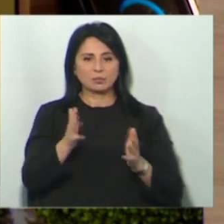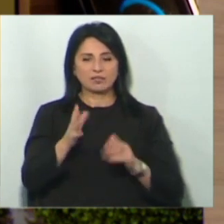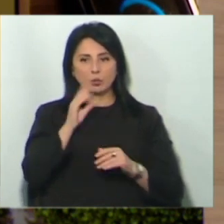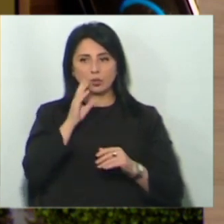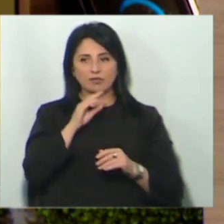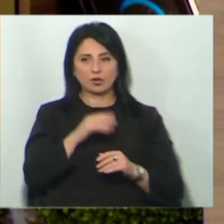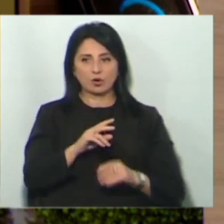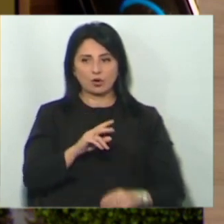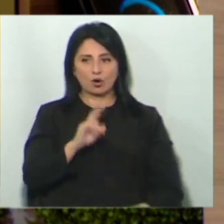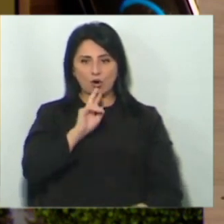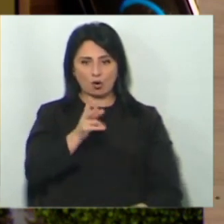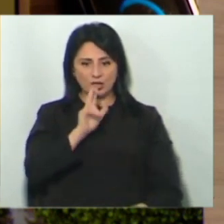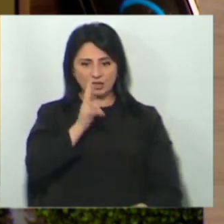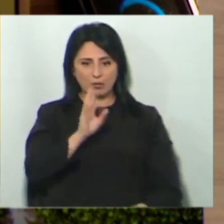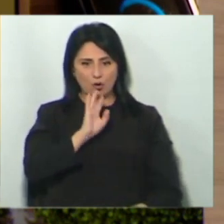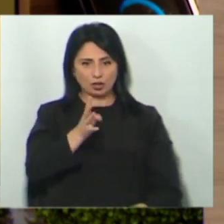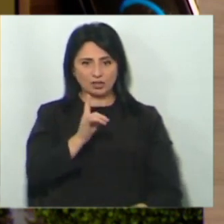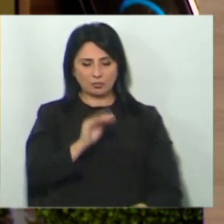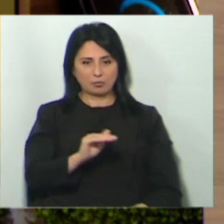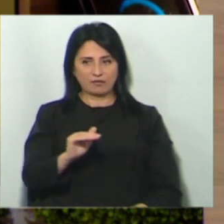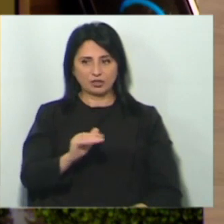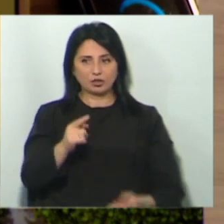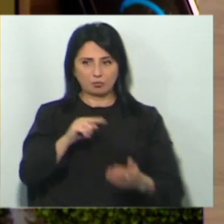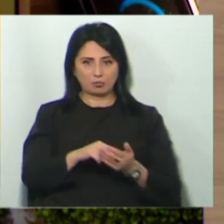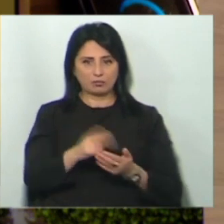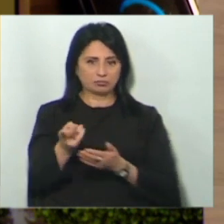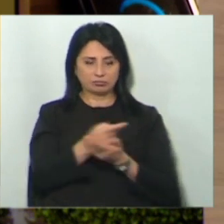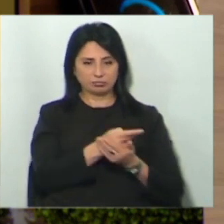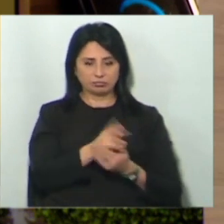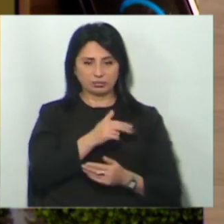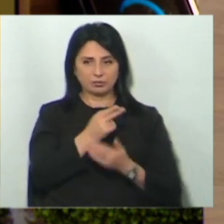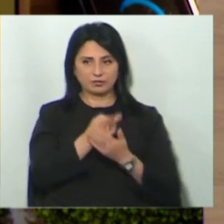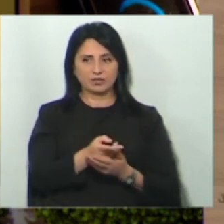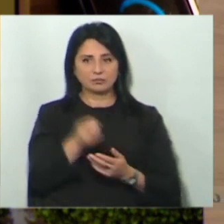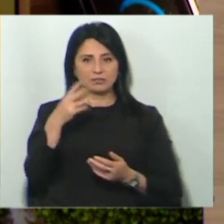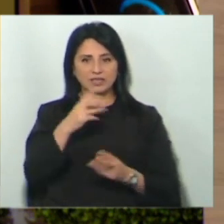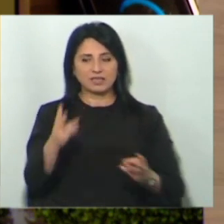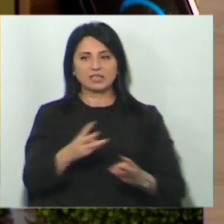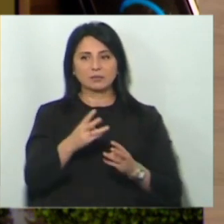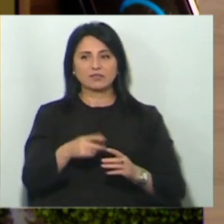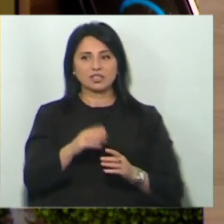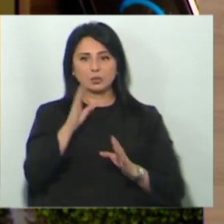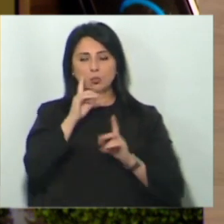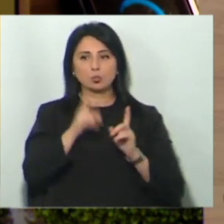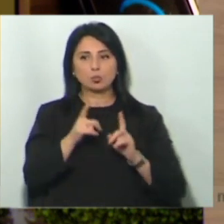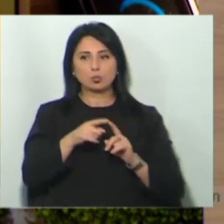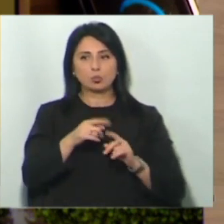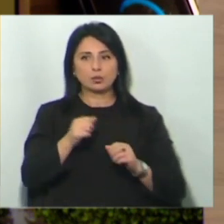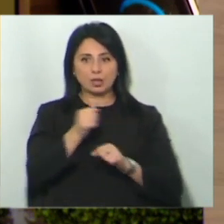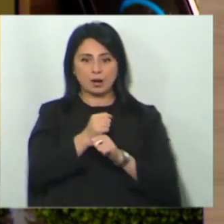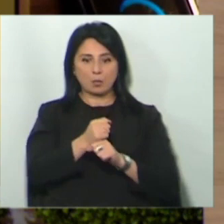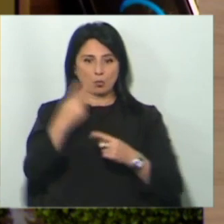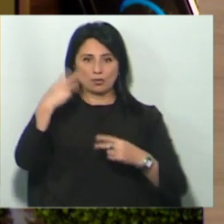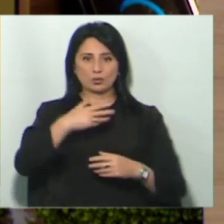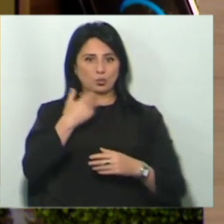რომ 2-3-4 წლის ასაკის ბავშვები ხვდებიან ჩვენთან დამწრობის ცენტრში, აი მზისგან დამწრობი. ეს ბუნებრივია, ხო, რუჯის მიღების მიზნით